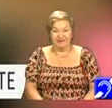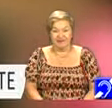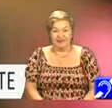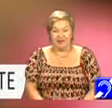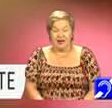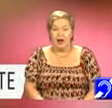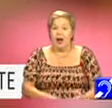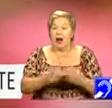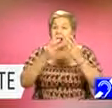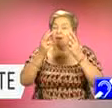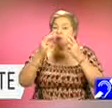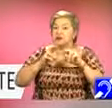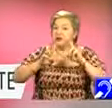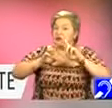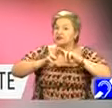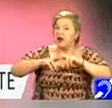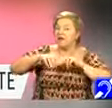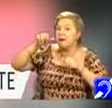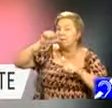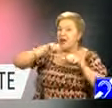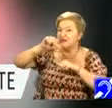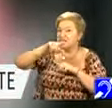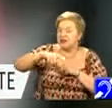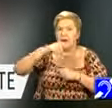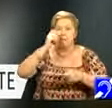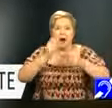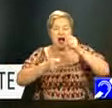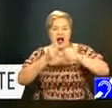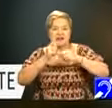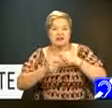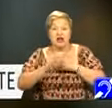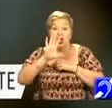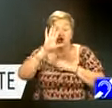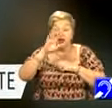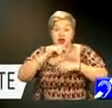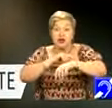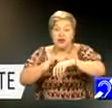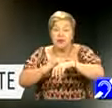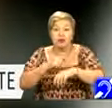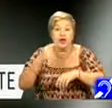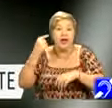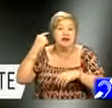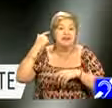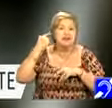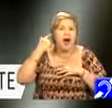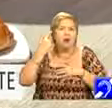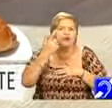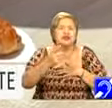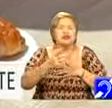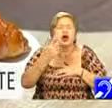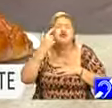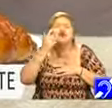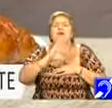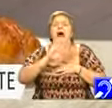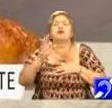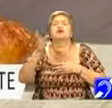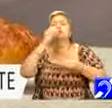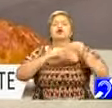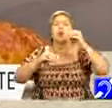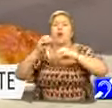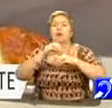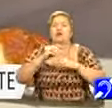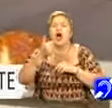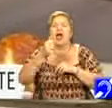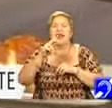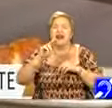La muzeu, în stații de benzinărie ori în magazine, timp de 5 minute, Balada, una dintre cele mai emoționante lucrări ale